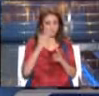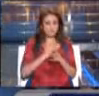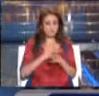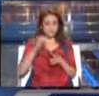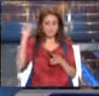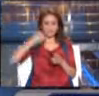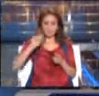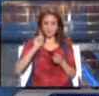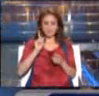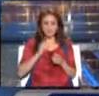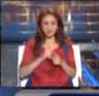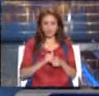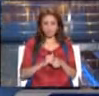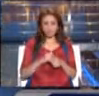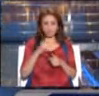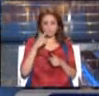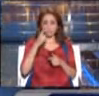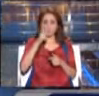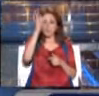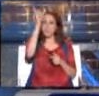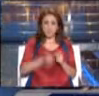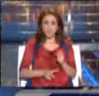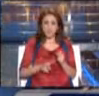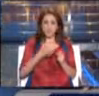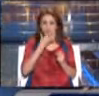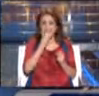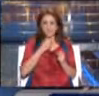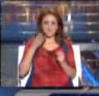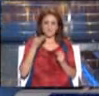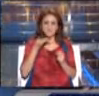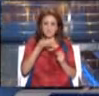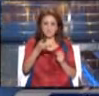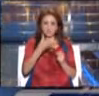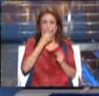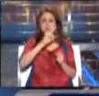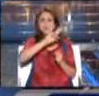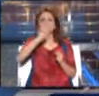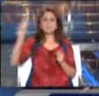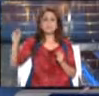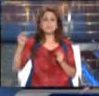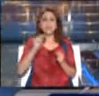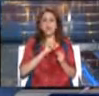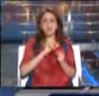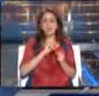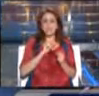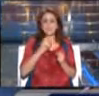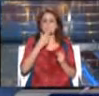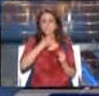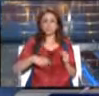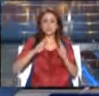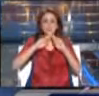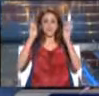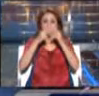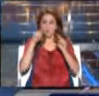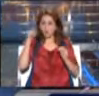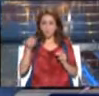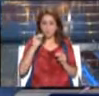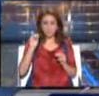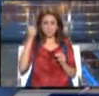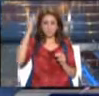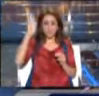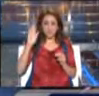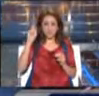وباطلة. اذا كما جاء في البيان فان الشخص الذي ظهر في الفيديو هو يشبه الدكتور ياسر علي، هو شخصية عامة اخرى ليس الدكتور ياسر علي